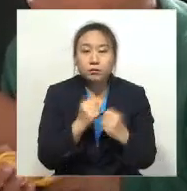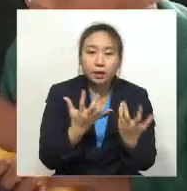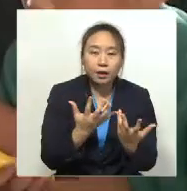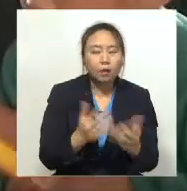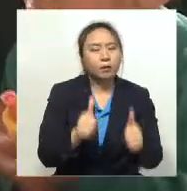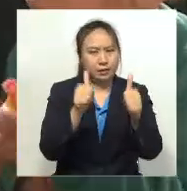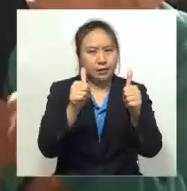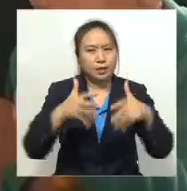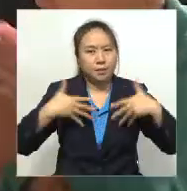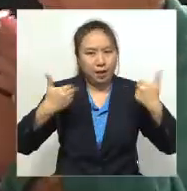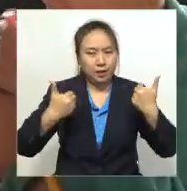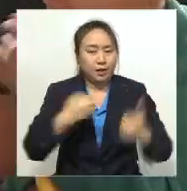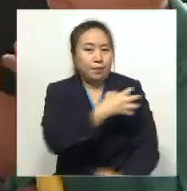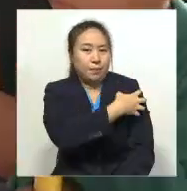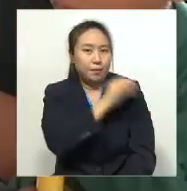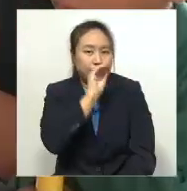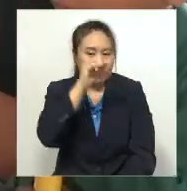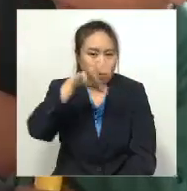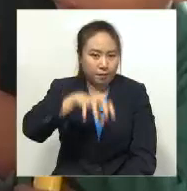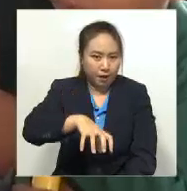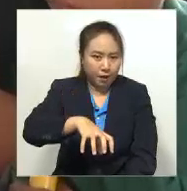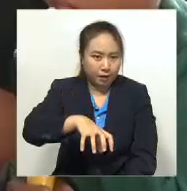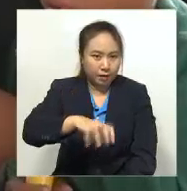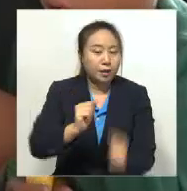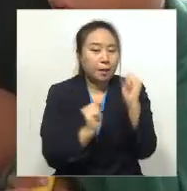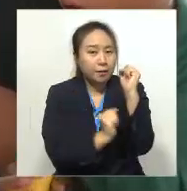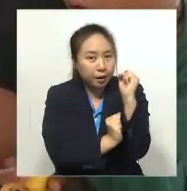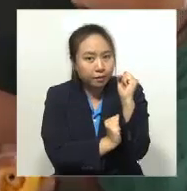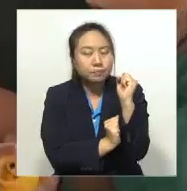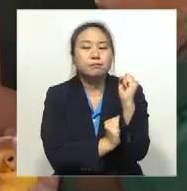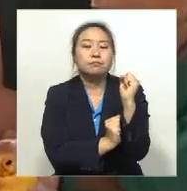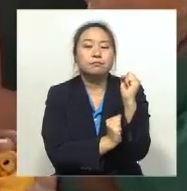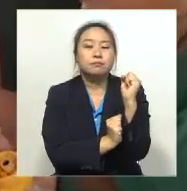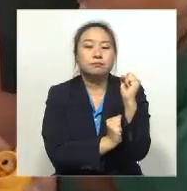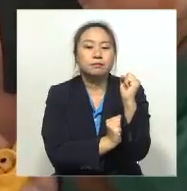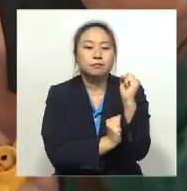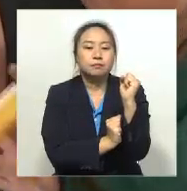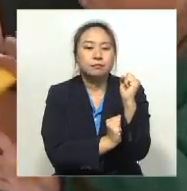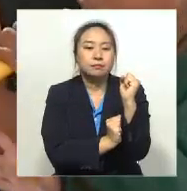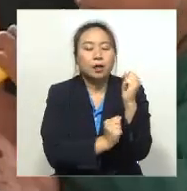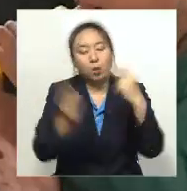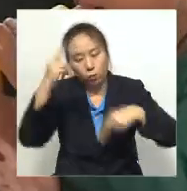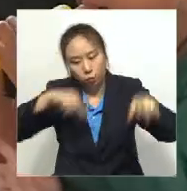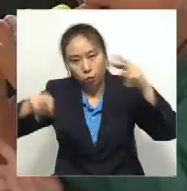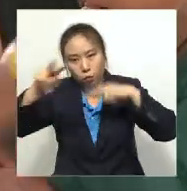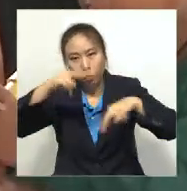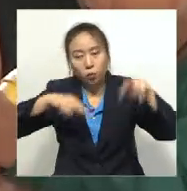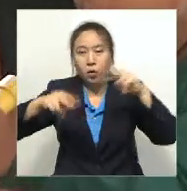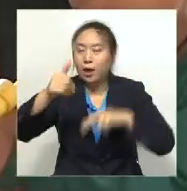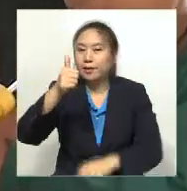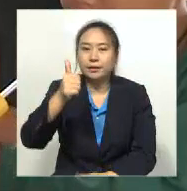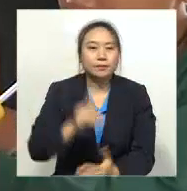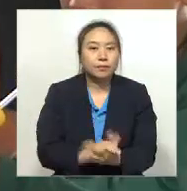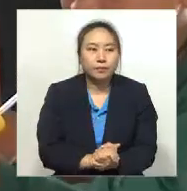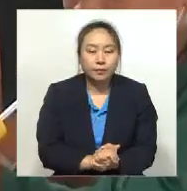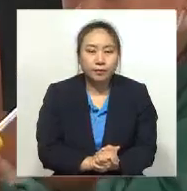ดวกสบายดีครับเทศบาลผู้ทรงผู้ซวยครับกำนองกำนันเพิ่นก็ให้ความดูแลดีครับผมทุกสิ่งทุกอย่าง